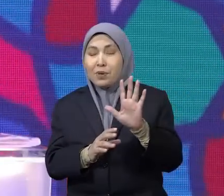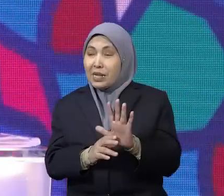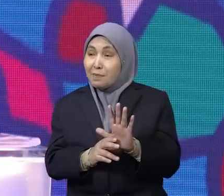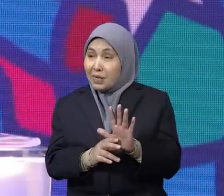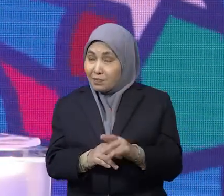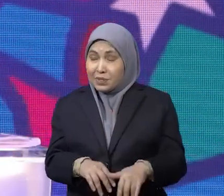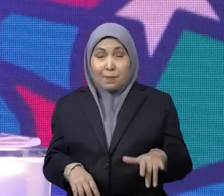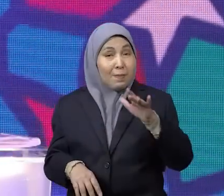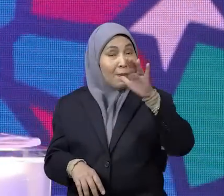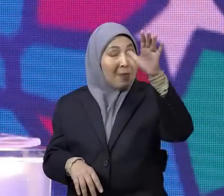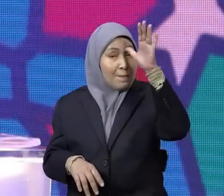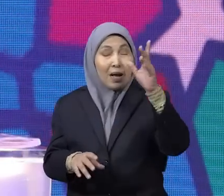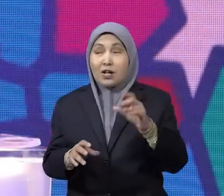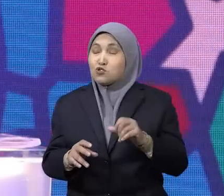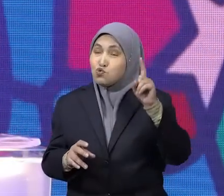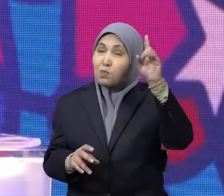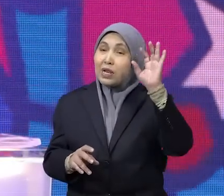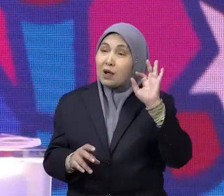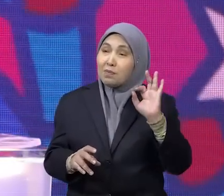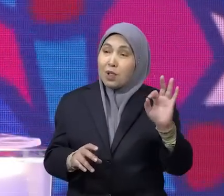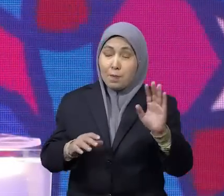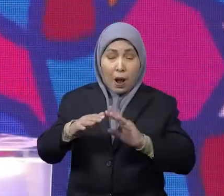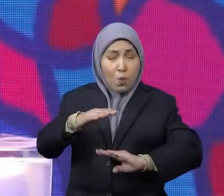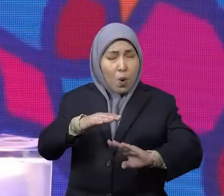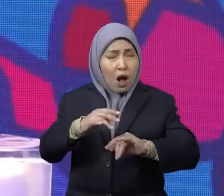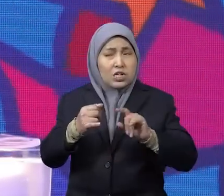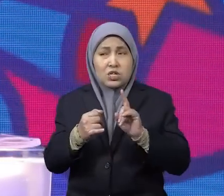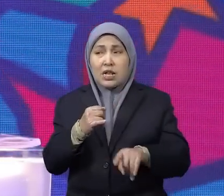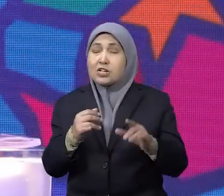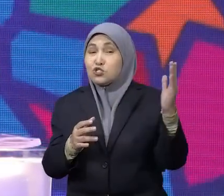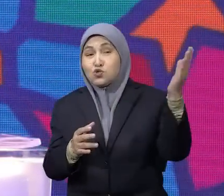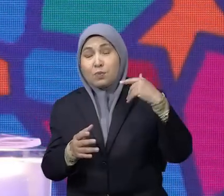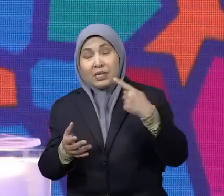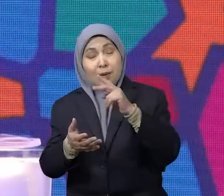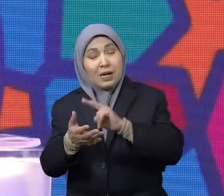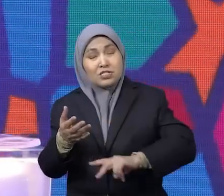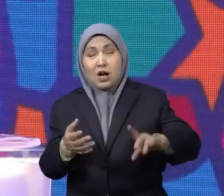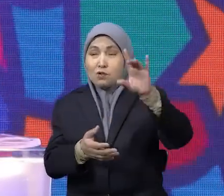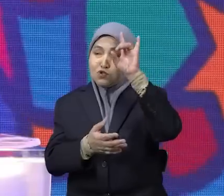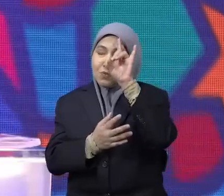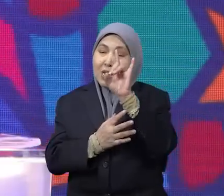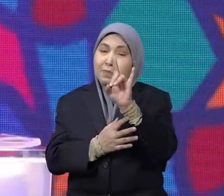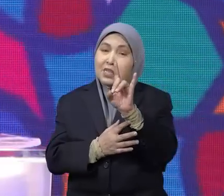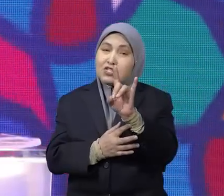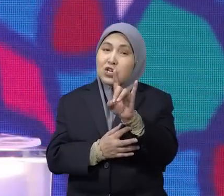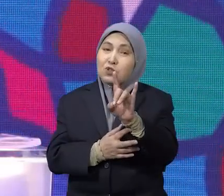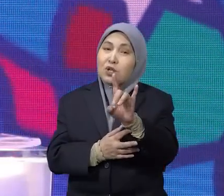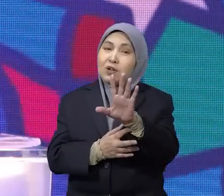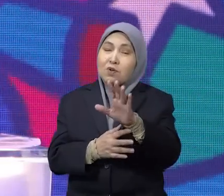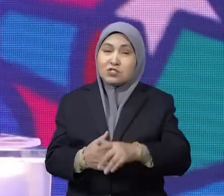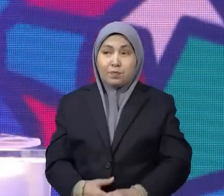puan-puan, ibu-ibu, ayah-ayah. Subhanallah. Ayat bawah sekali ya, 45. Jom kita baca. A'udzubillahi minasyaitonirrajim.